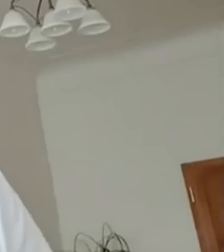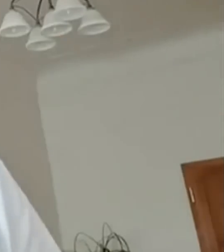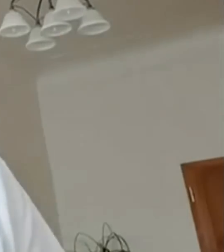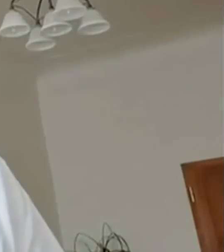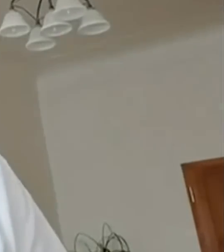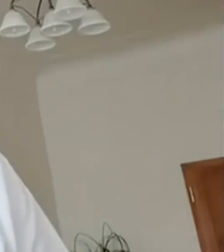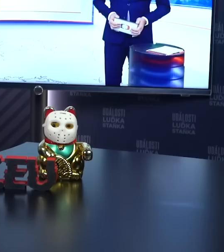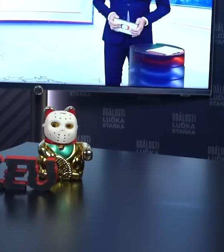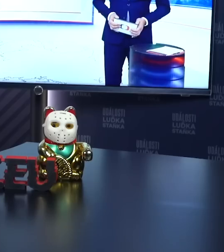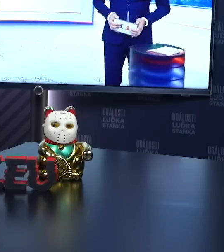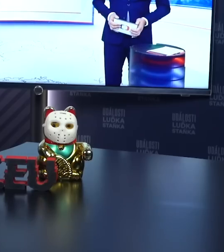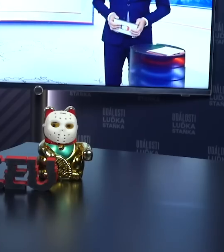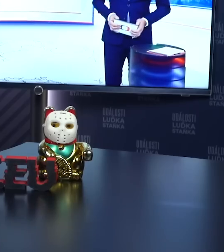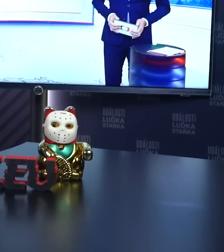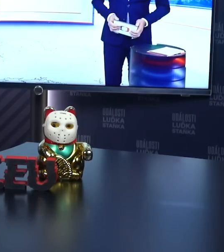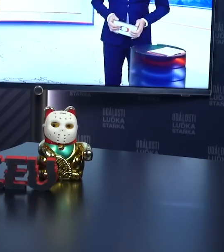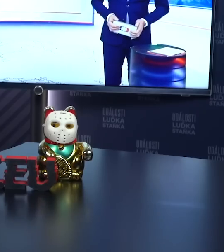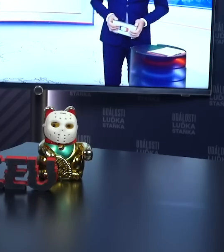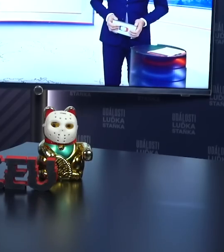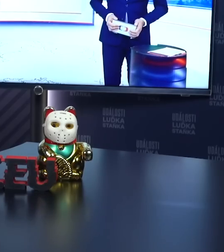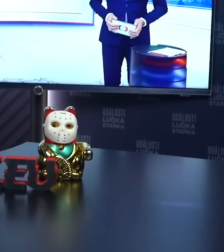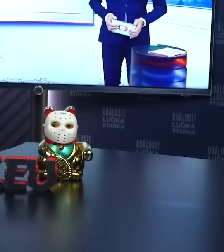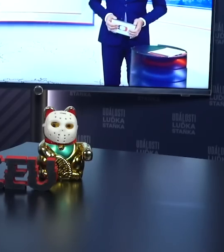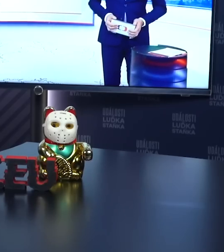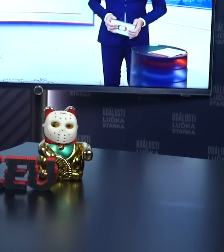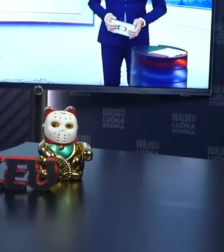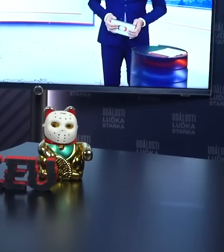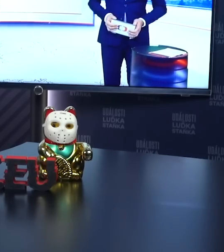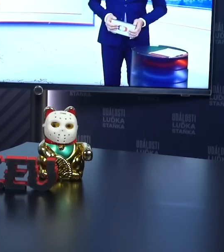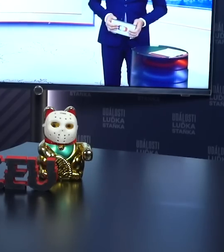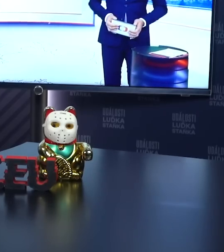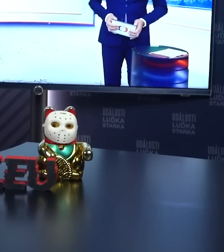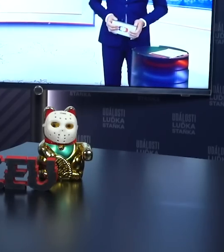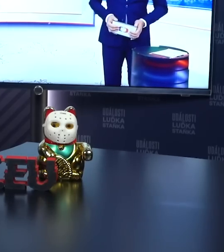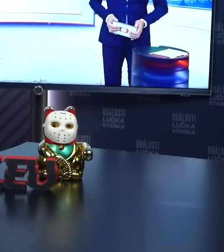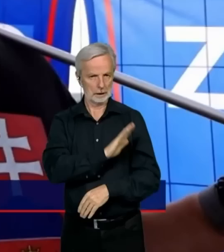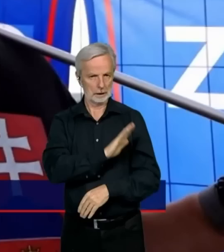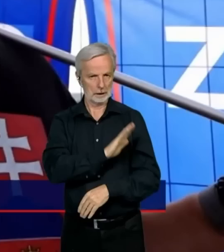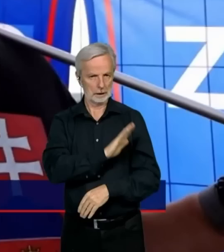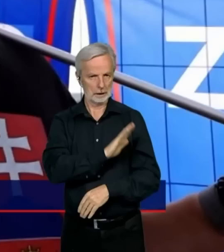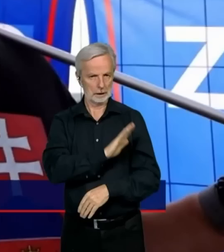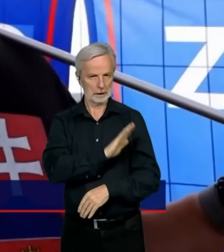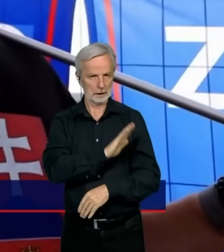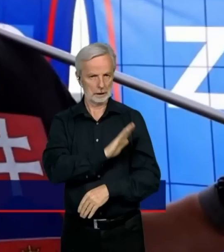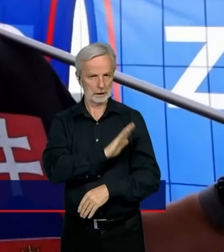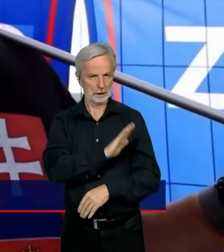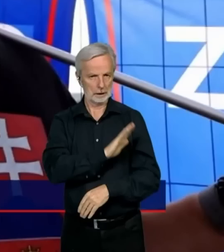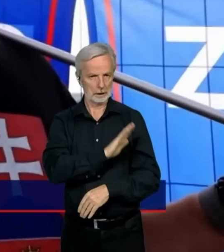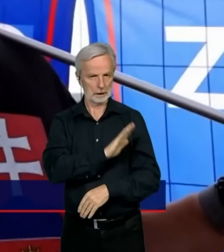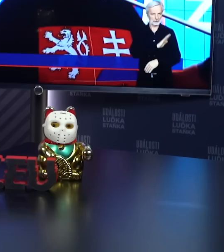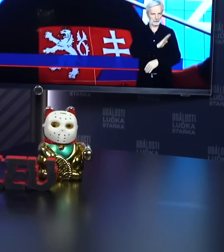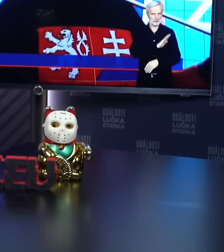médiích pravdu Ano Pavel Zítko má konečně šanci říct v médiích pravdu a ta Pravda je že by sourozenci